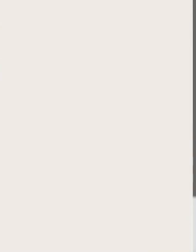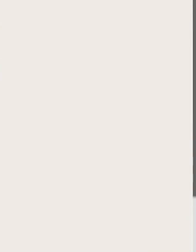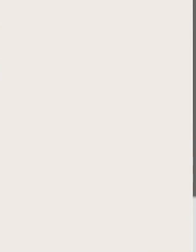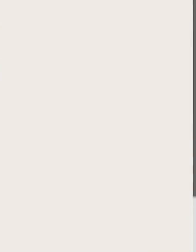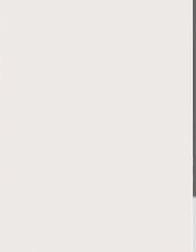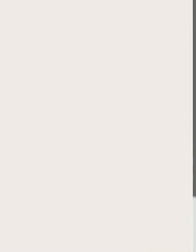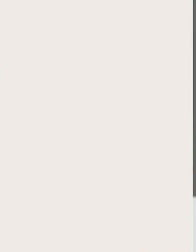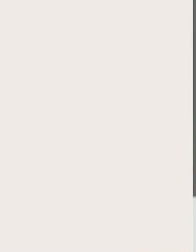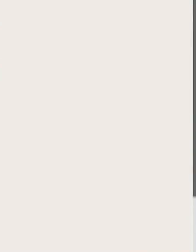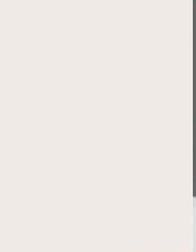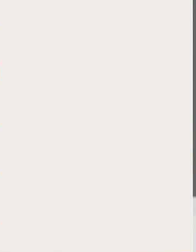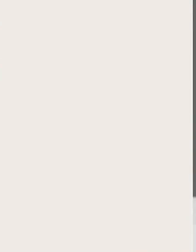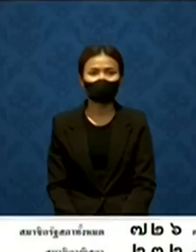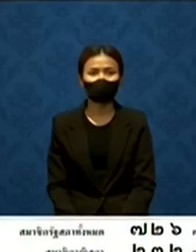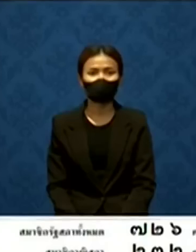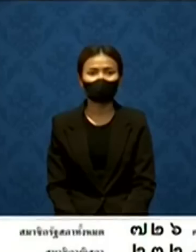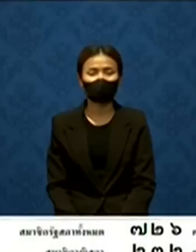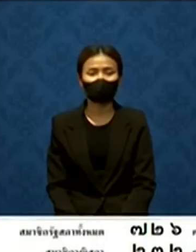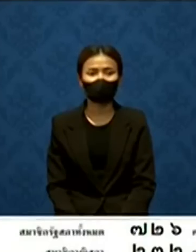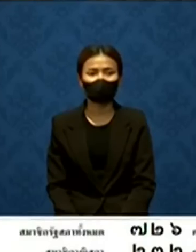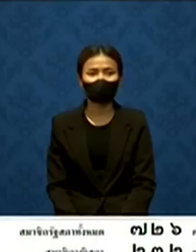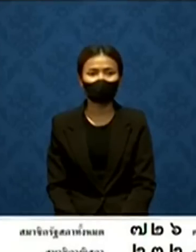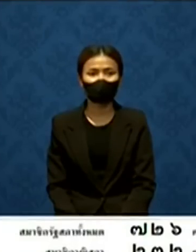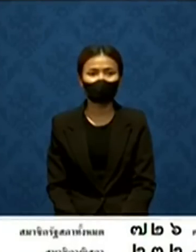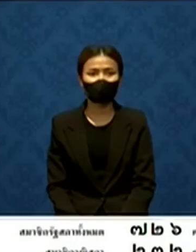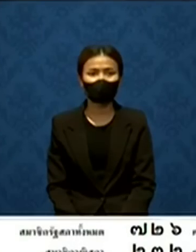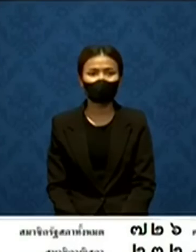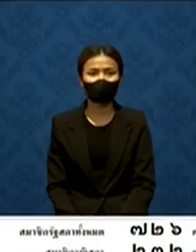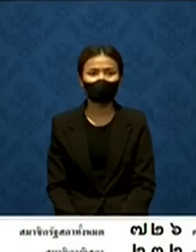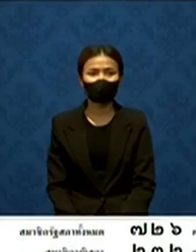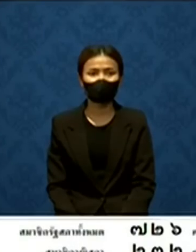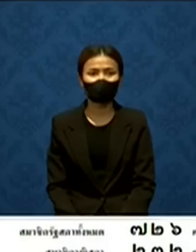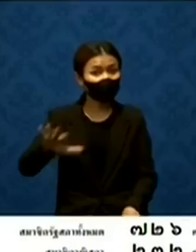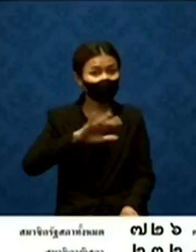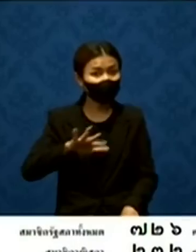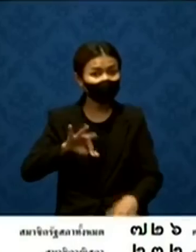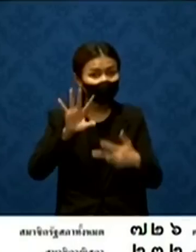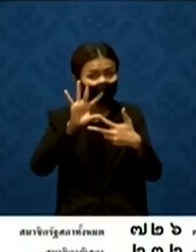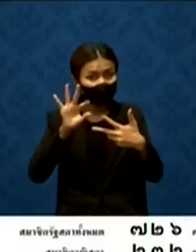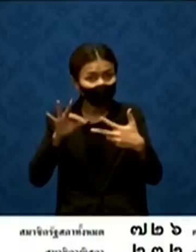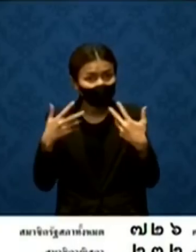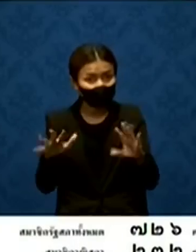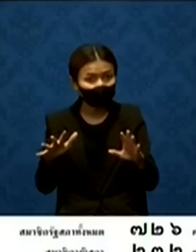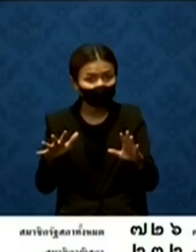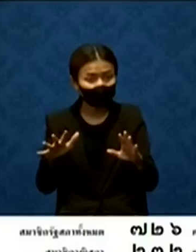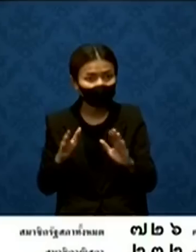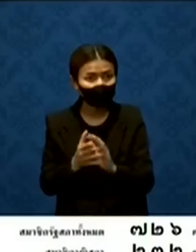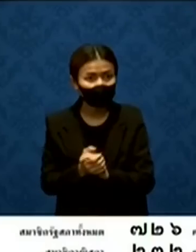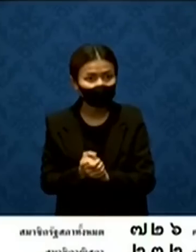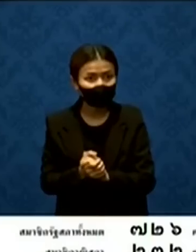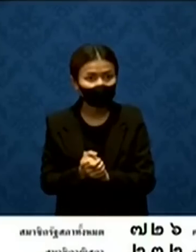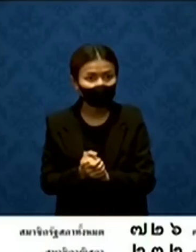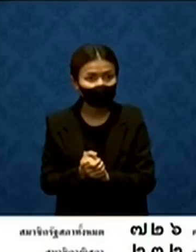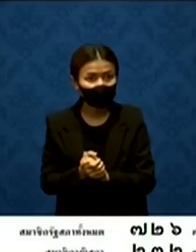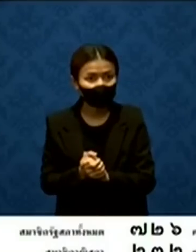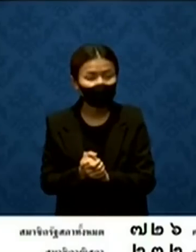าเป็นกลุ่มสสที่เขาบอกว่าเป็นงูเห่านะคะ7คนที่เคยโหวตสวนมติของพรรคมาก่อนหน้านี้ก็คือคุณจักรพัฒน์ชั